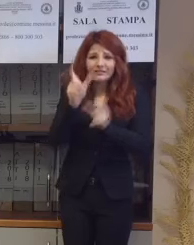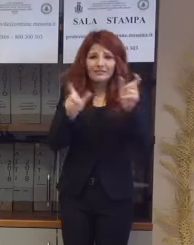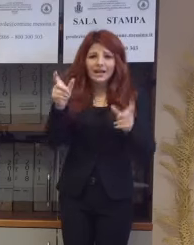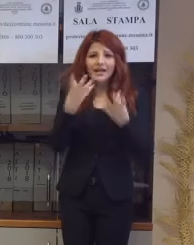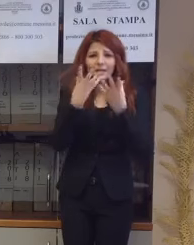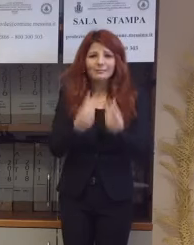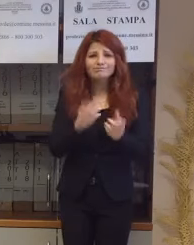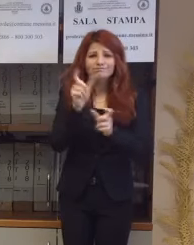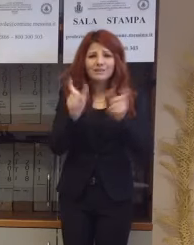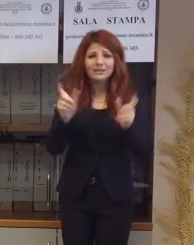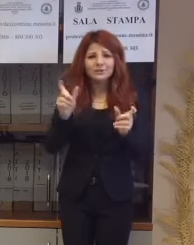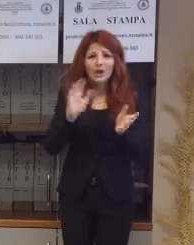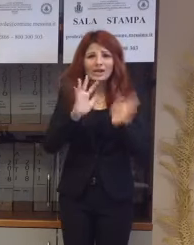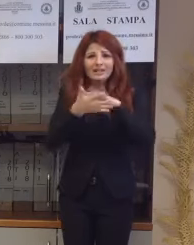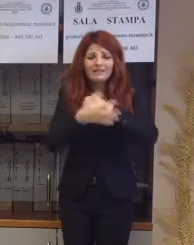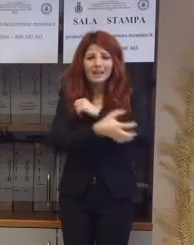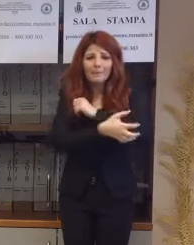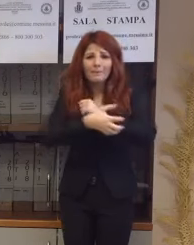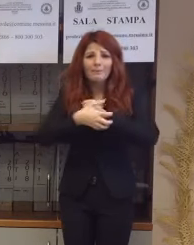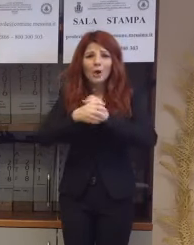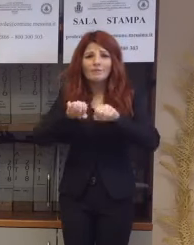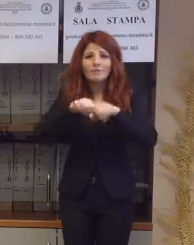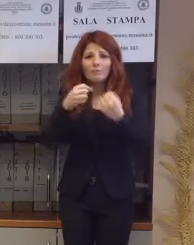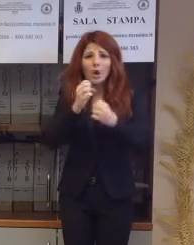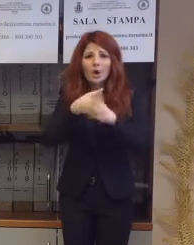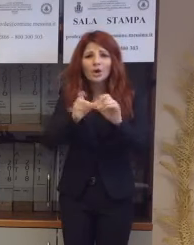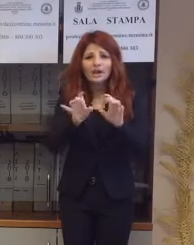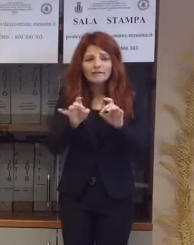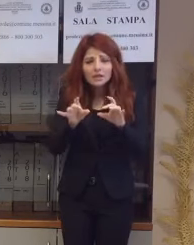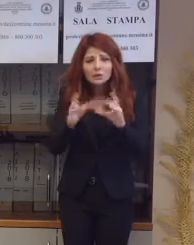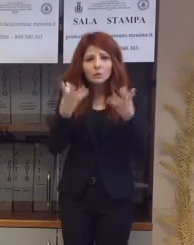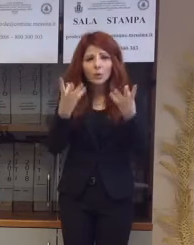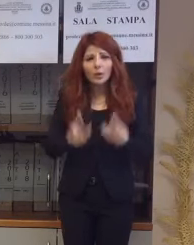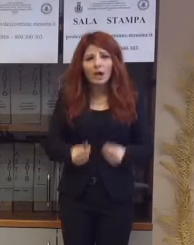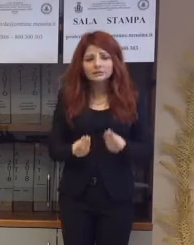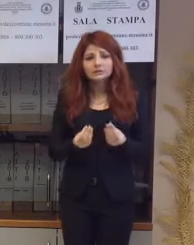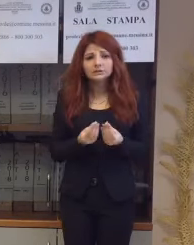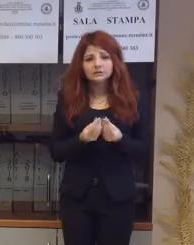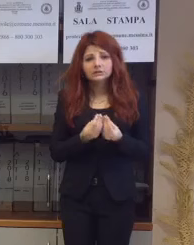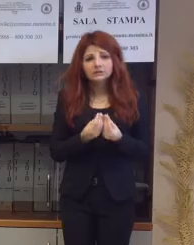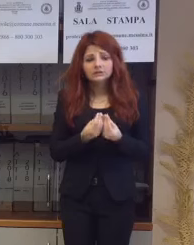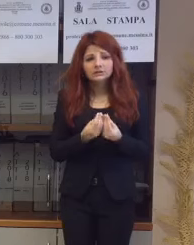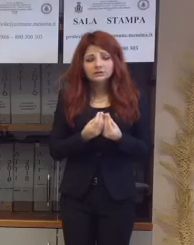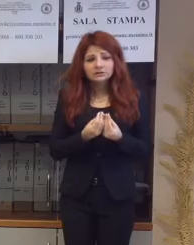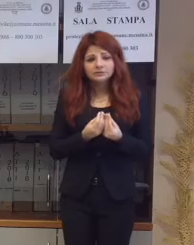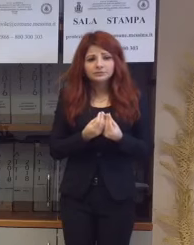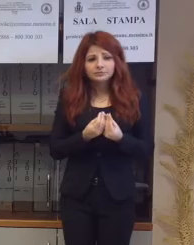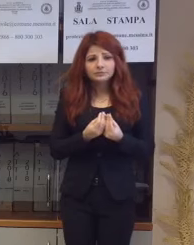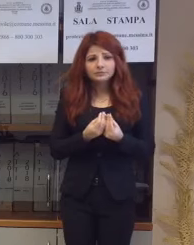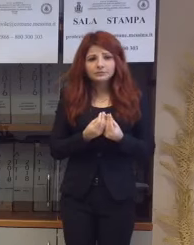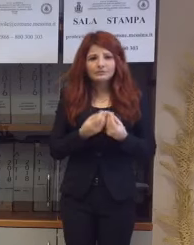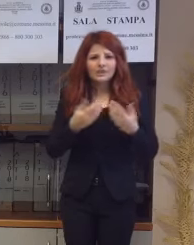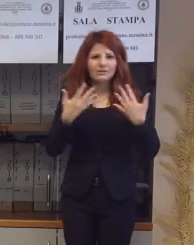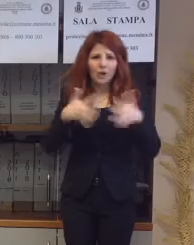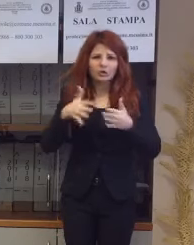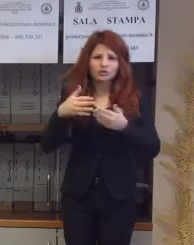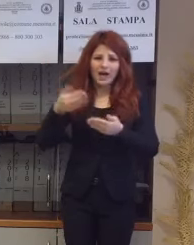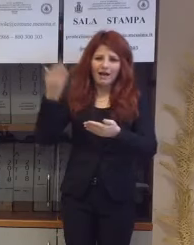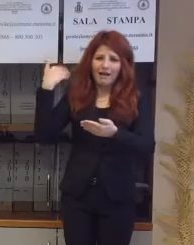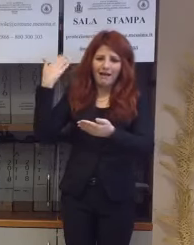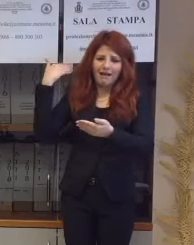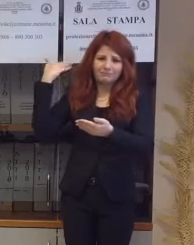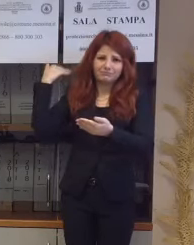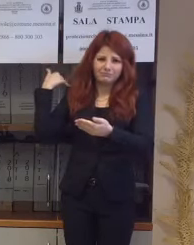di popolazione che abbiamo visto che era assistita tradizionalmente da banca alimentare e che va aggiunta in una parte in